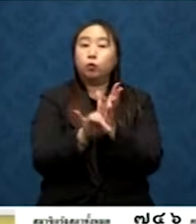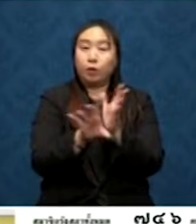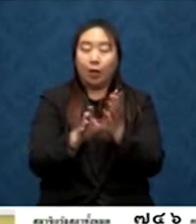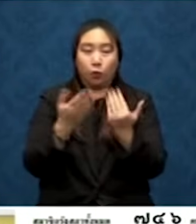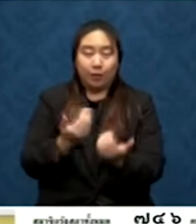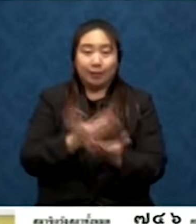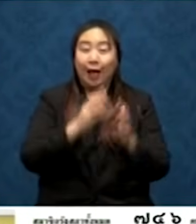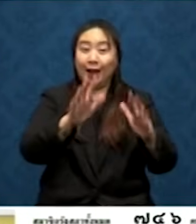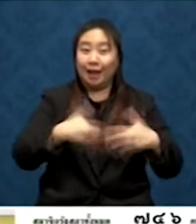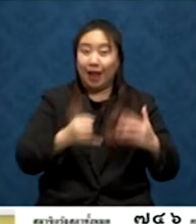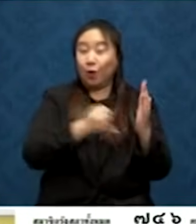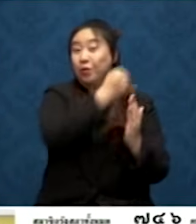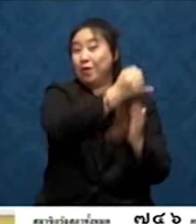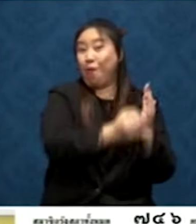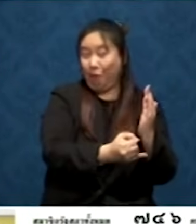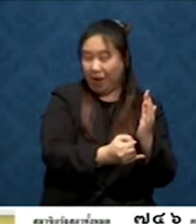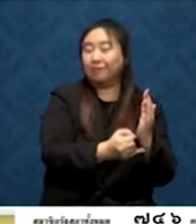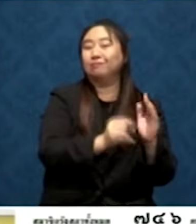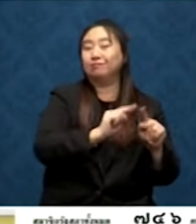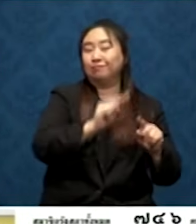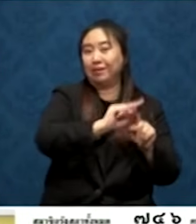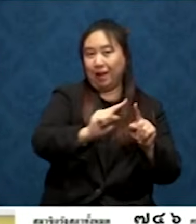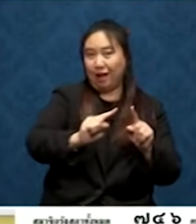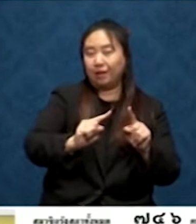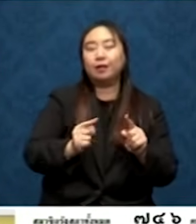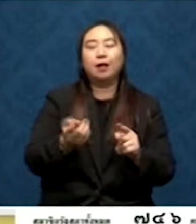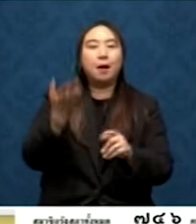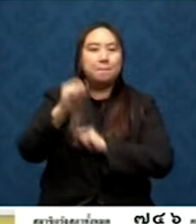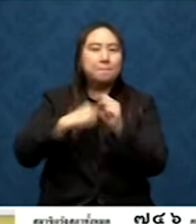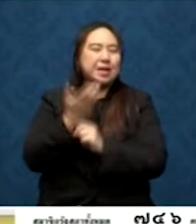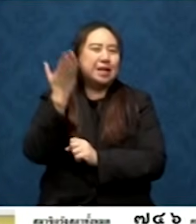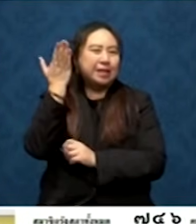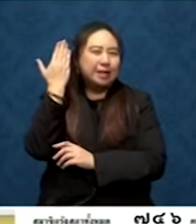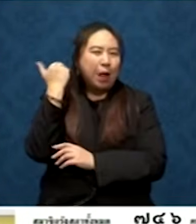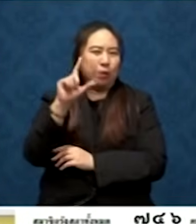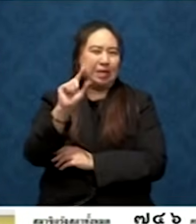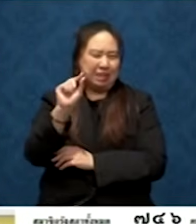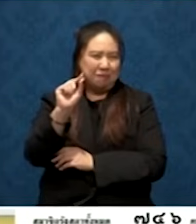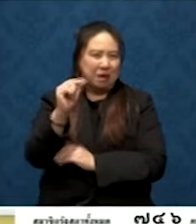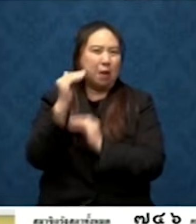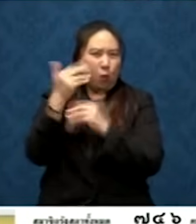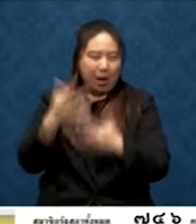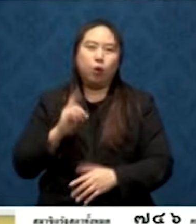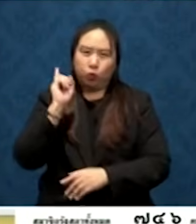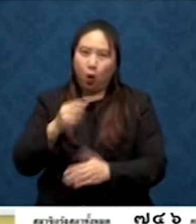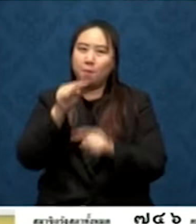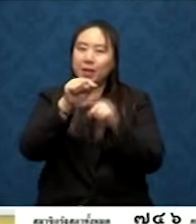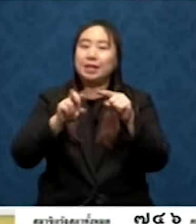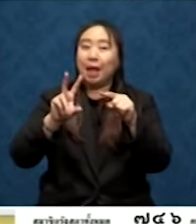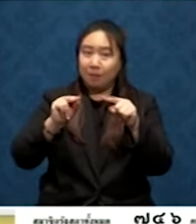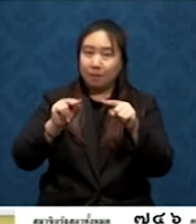รายได้ท้องถิ่น 35%ที่เคยถูกตั้งไว้เมื่อ 20กว่าปีที่แล้วท่านจะทำให้สำเร็จหรือไม่ภายใต้รัฐบาลชุดนี้